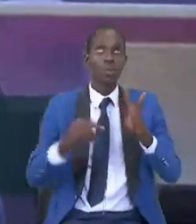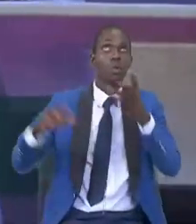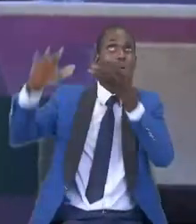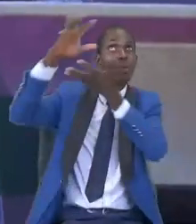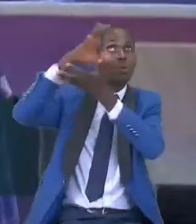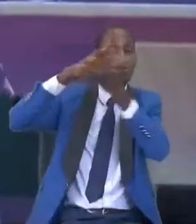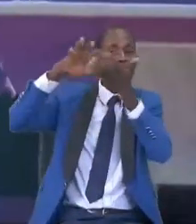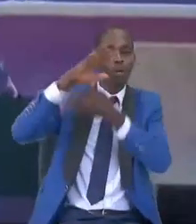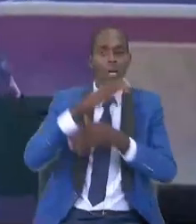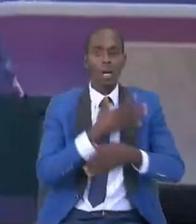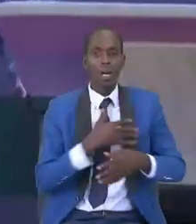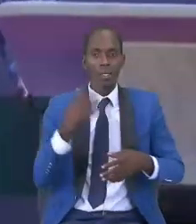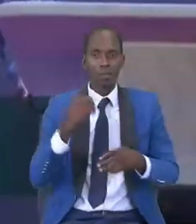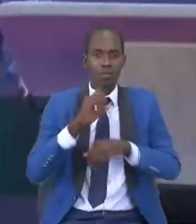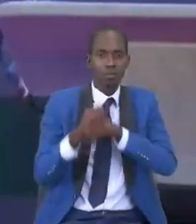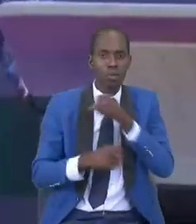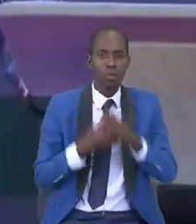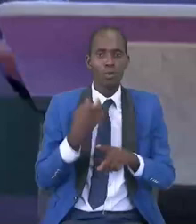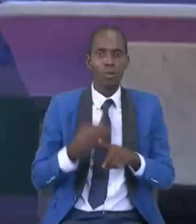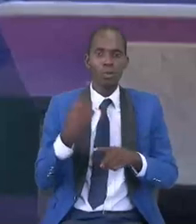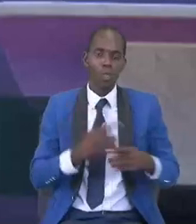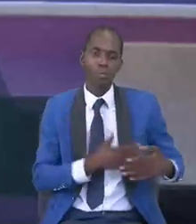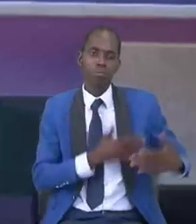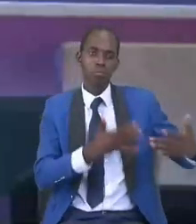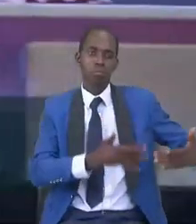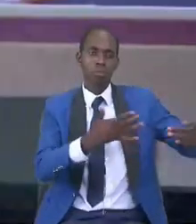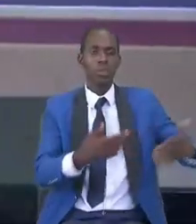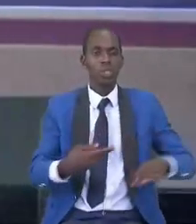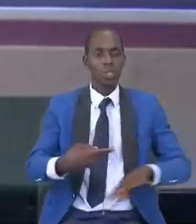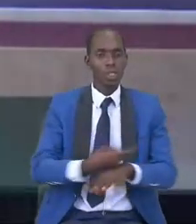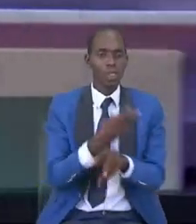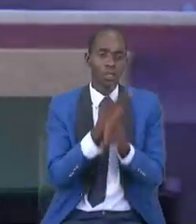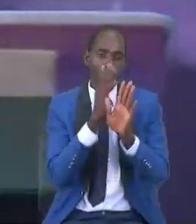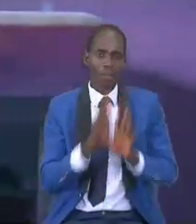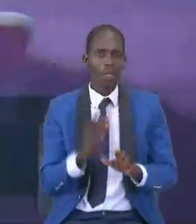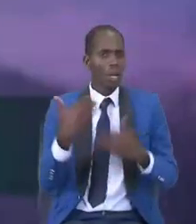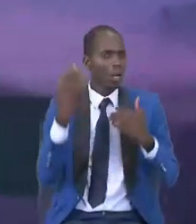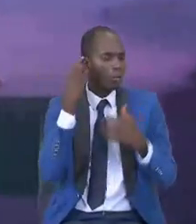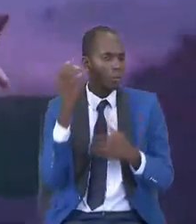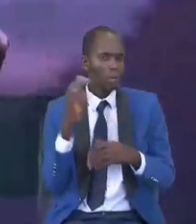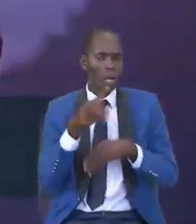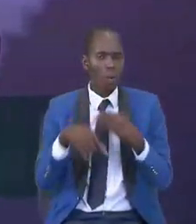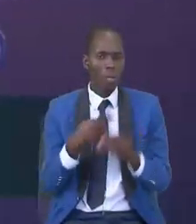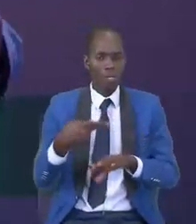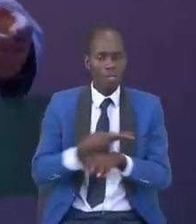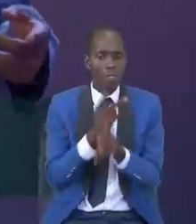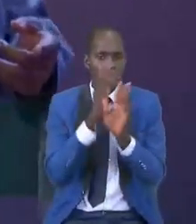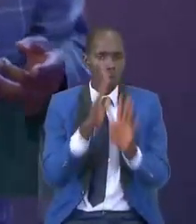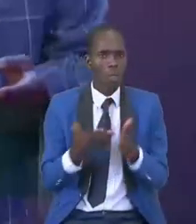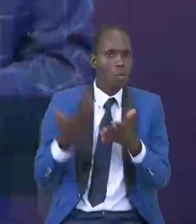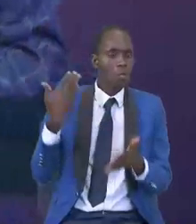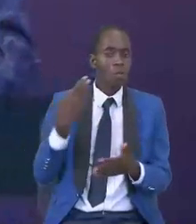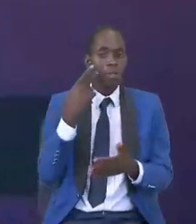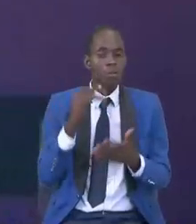et la souffrance du berger compatissant. Si vous avez entendu parler des bergers